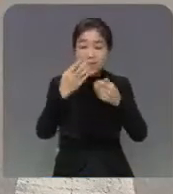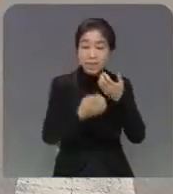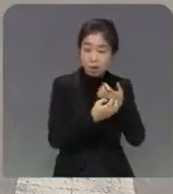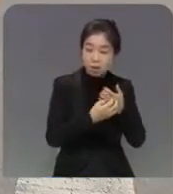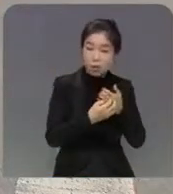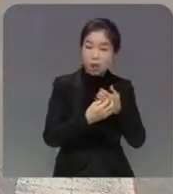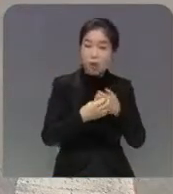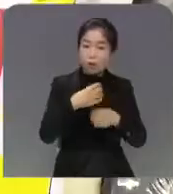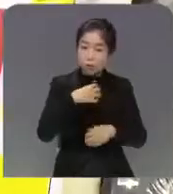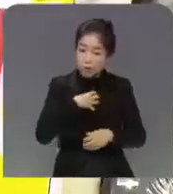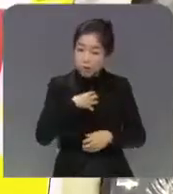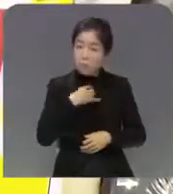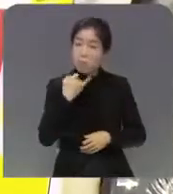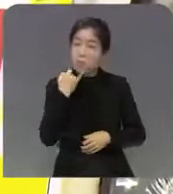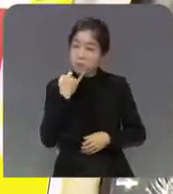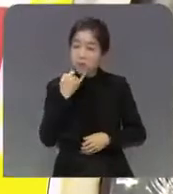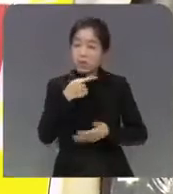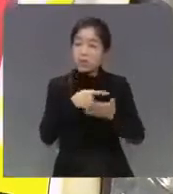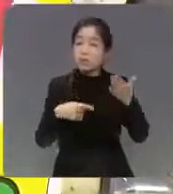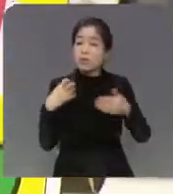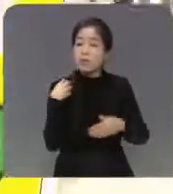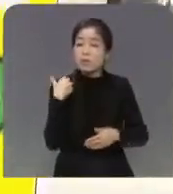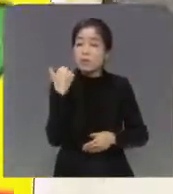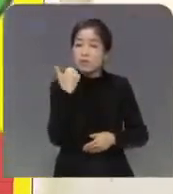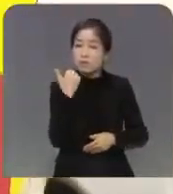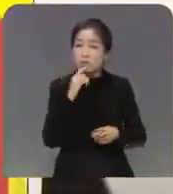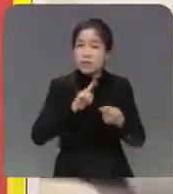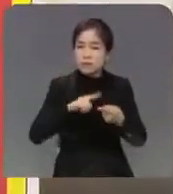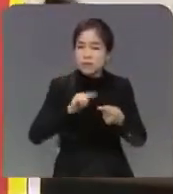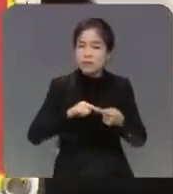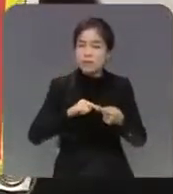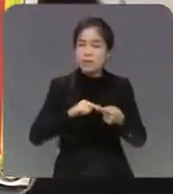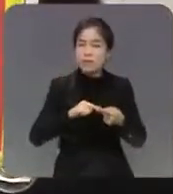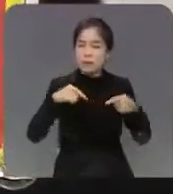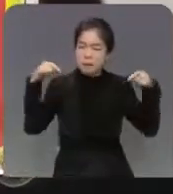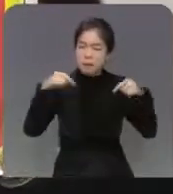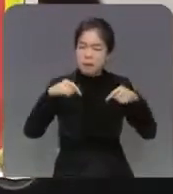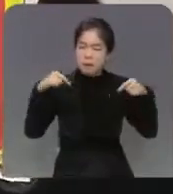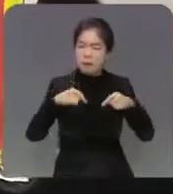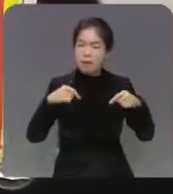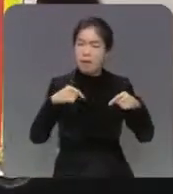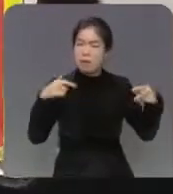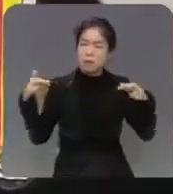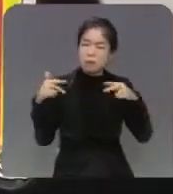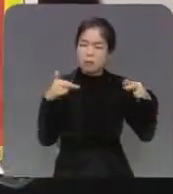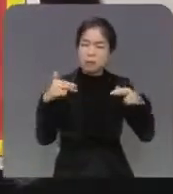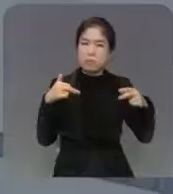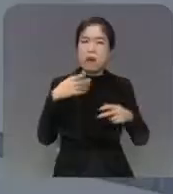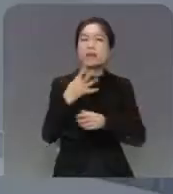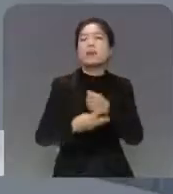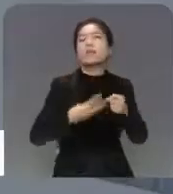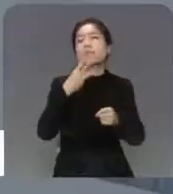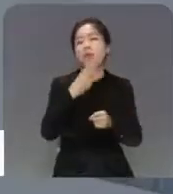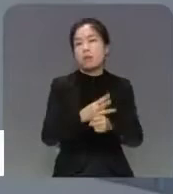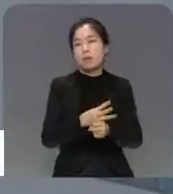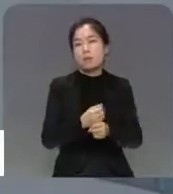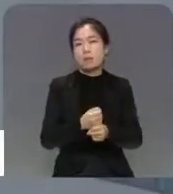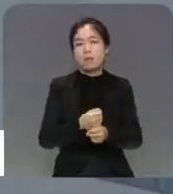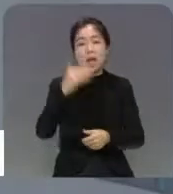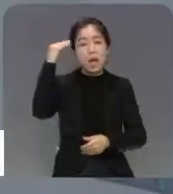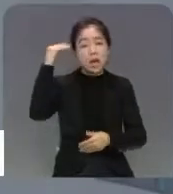유해하냐 무해하냐 손해는 누가 책임지느냐를 두고 이어진 지루한 공방 3년째.